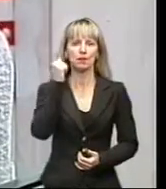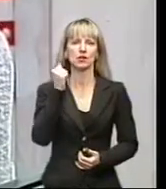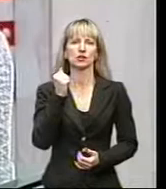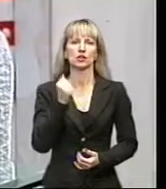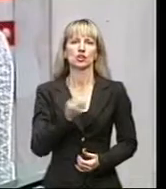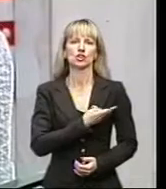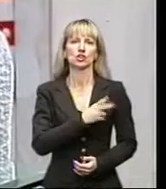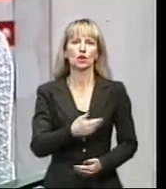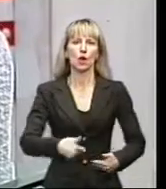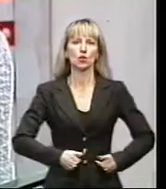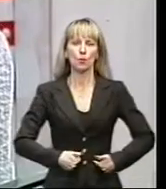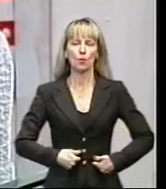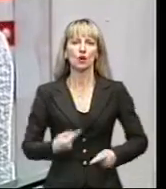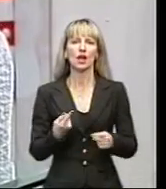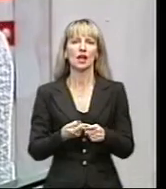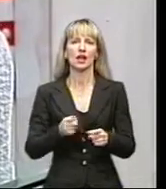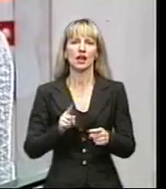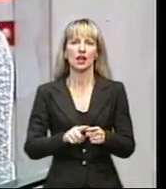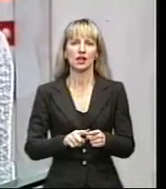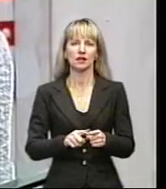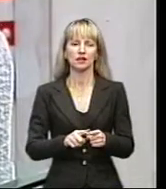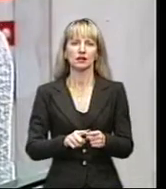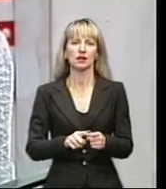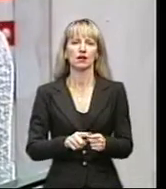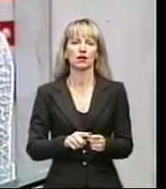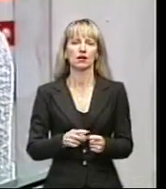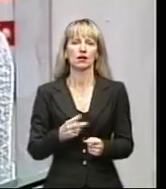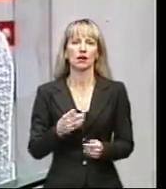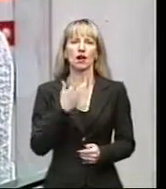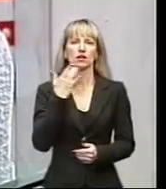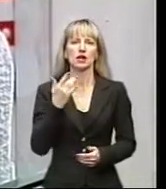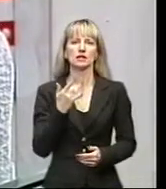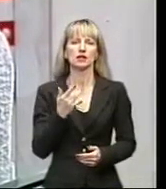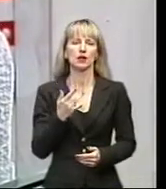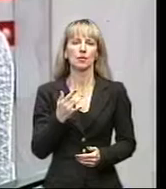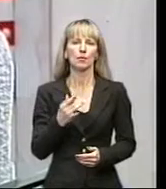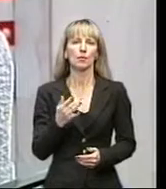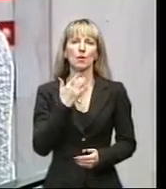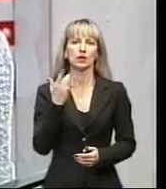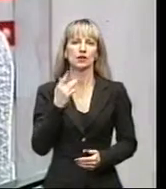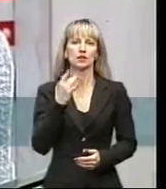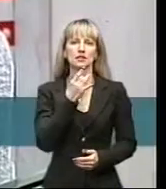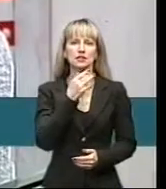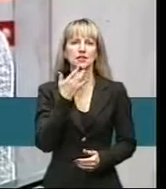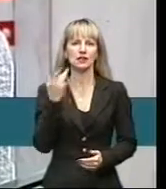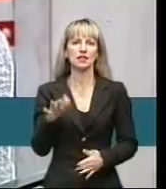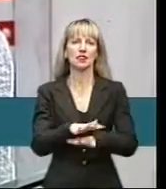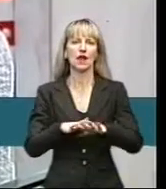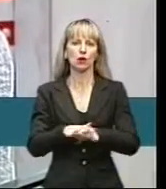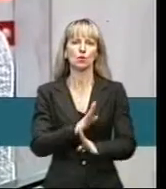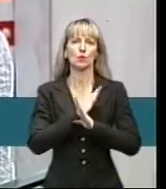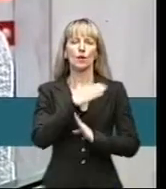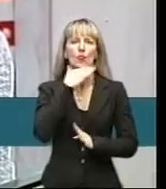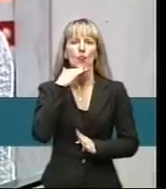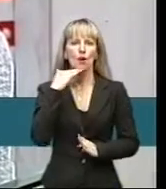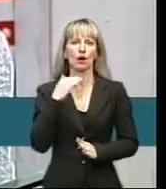голодоморів. Через відому нищівну радянську політику стосовно українського народу загинули мільйони українців.